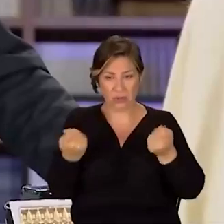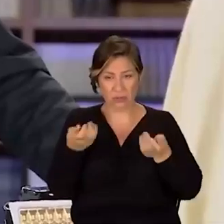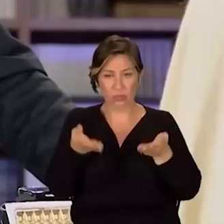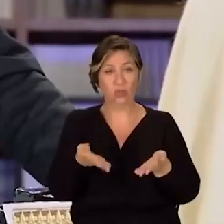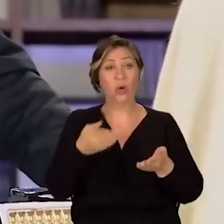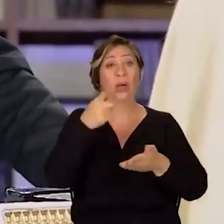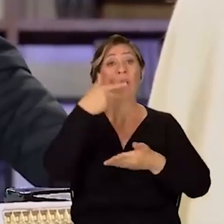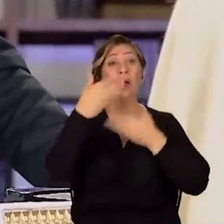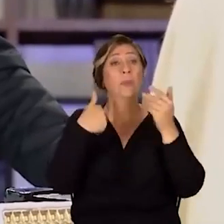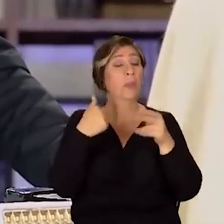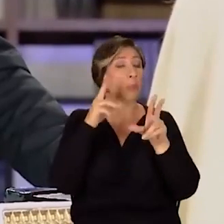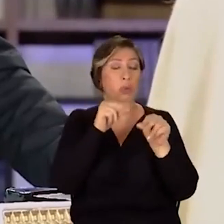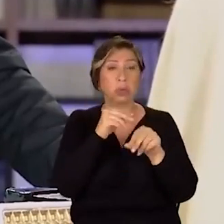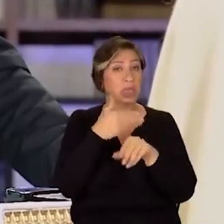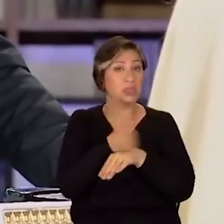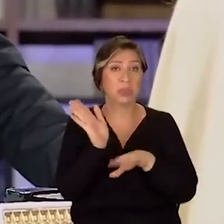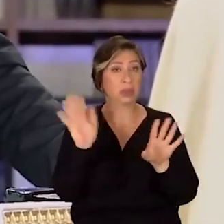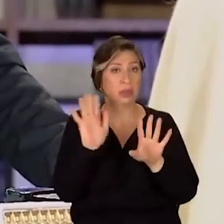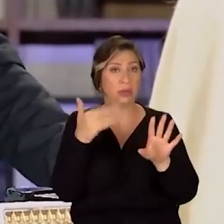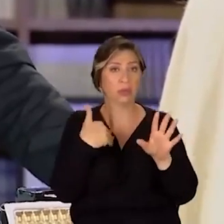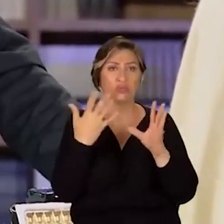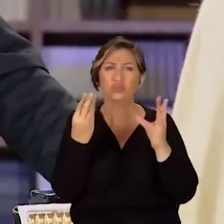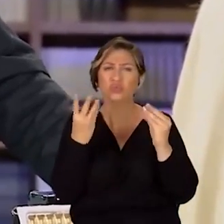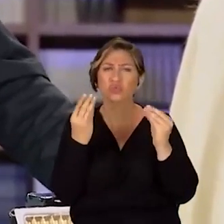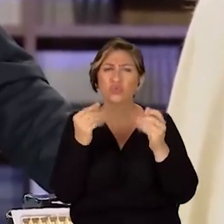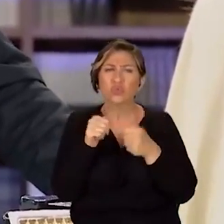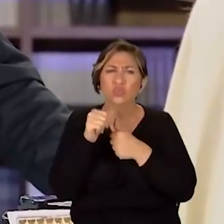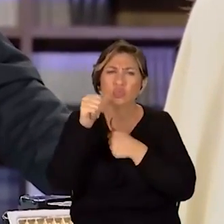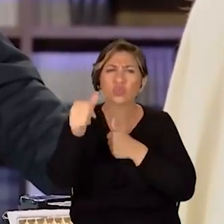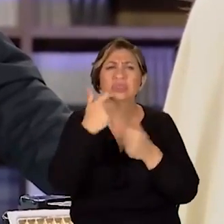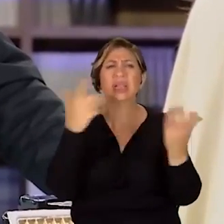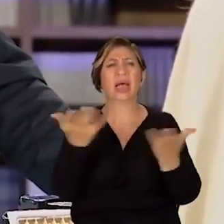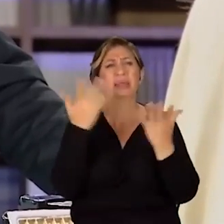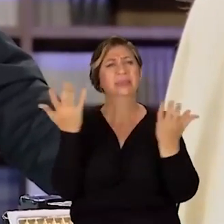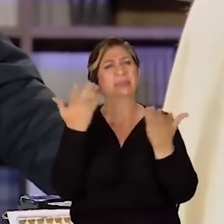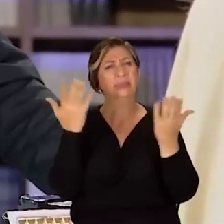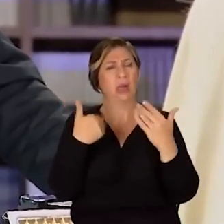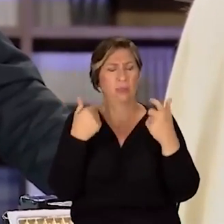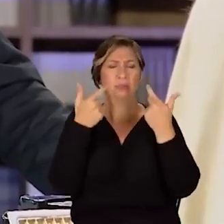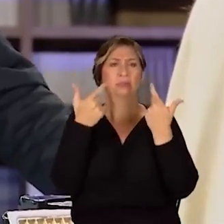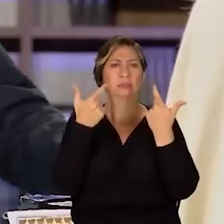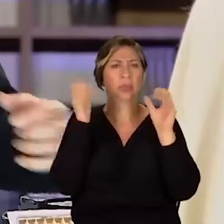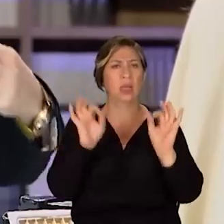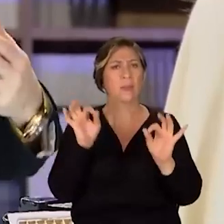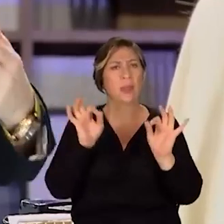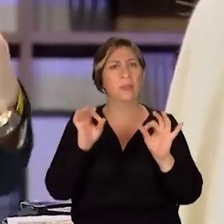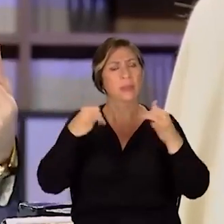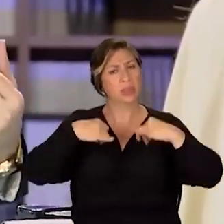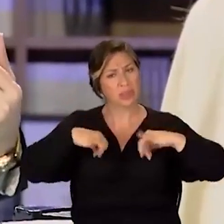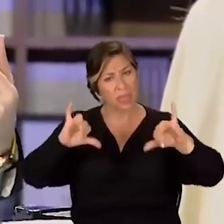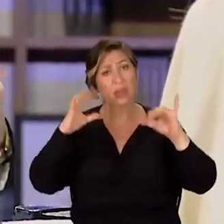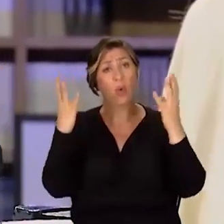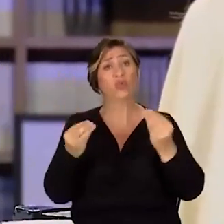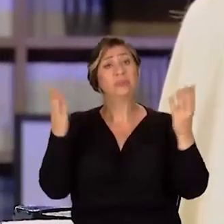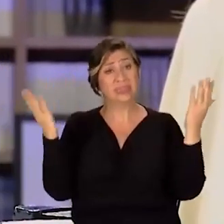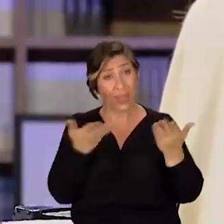Ben bahsettiğiniz saatleri hiç uyuyarak geçirmedim. Evet. Çok uzun sürelerdir. Çok uzun senelerdir. Yani tatilde olduğum